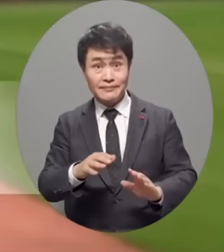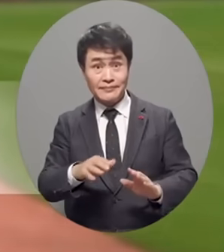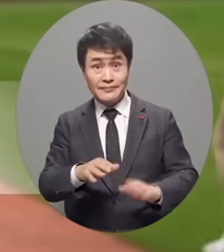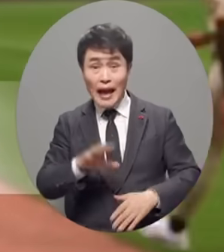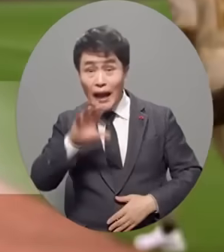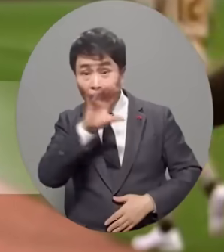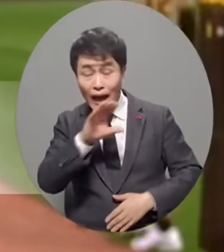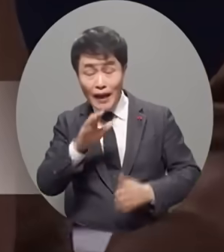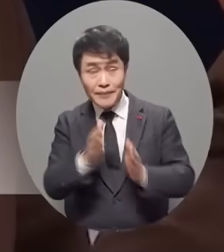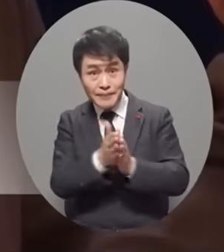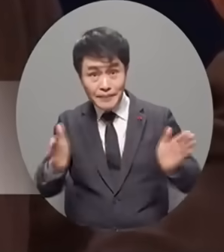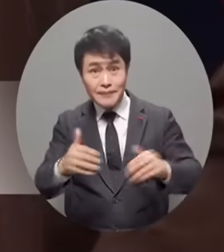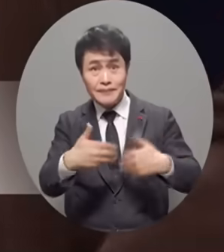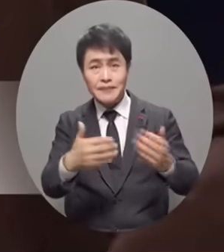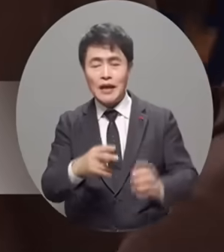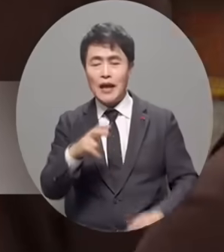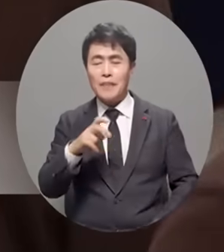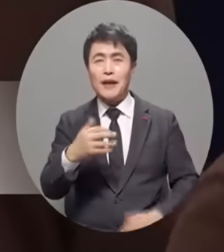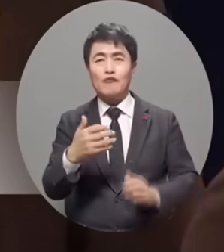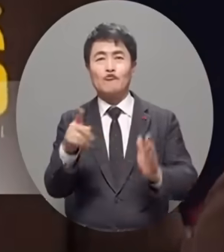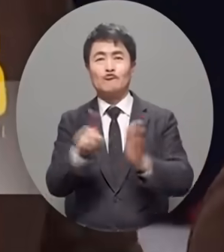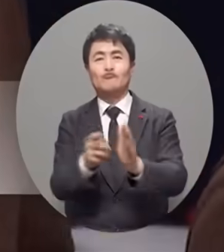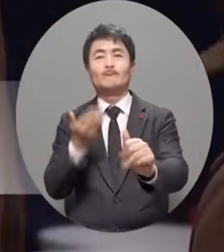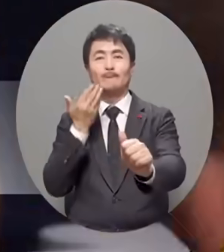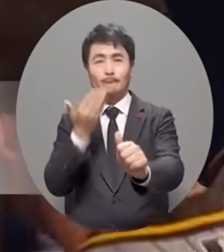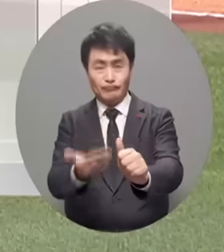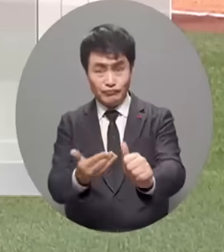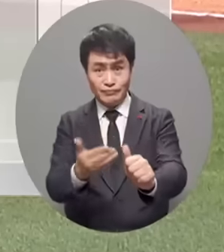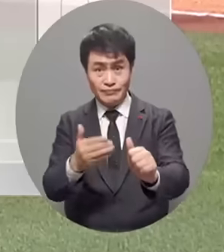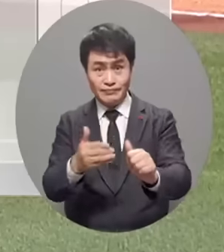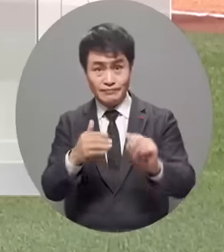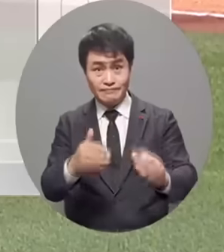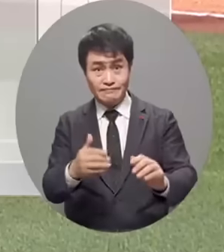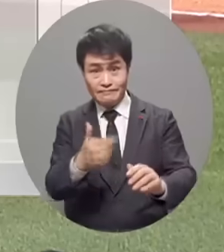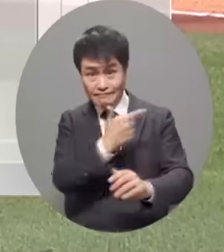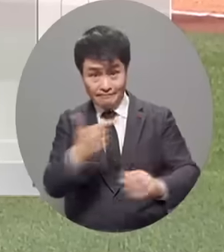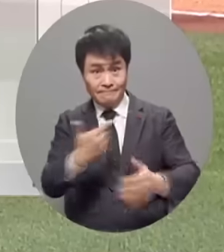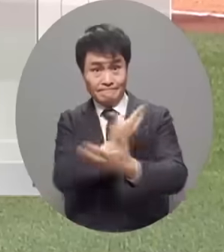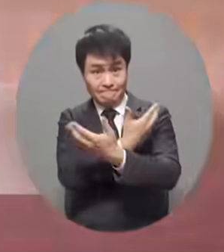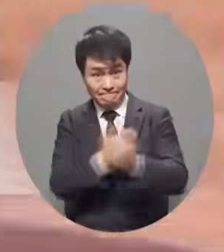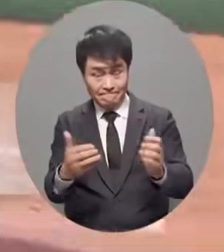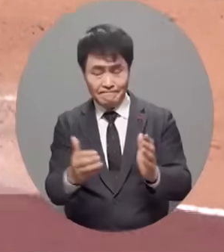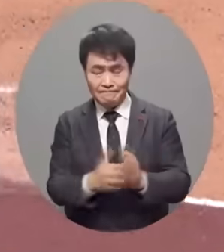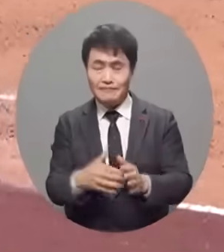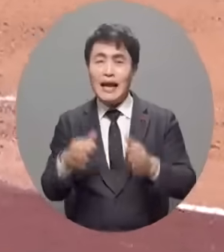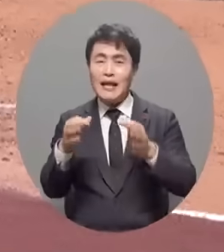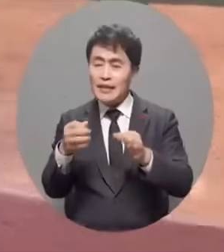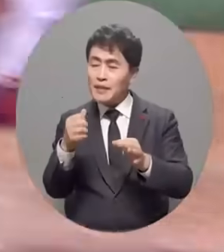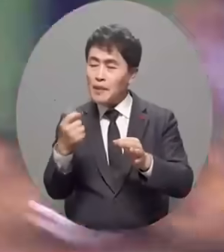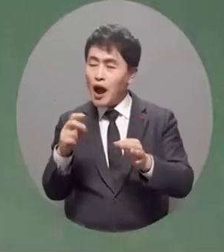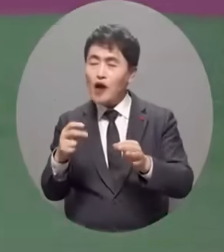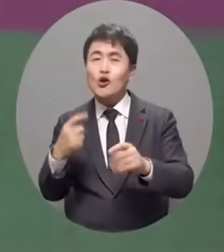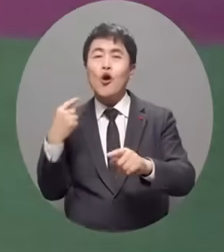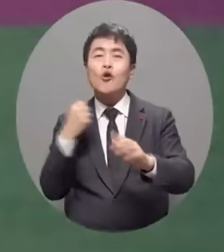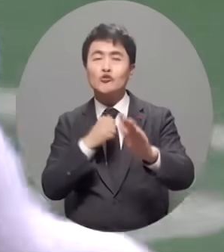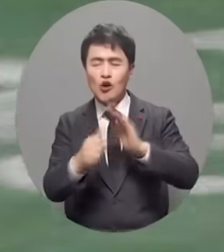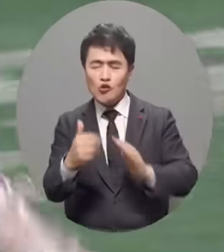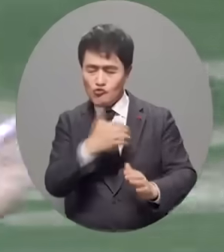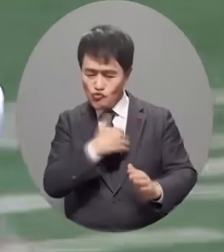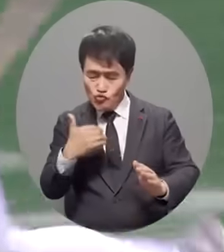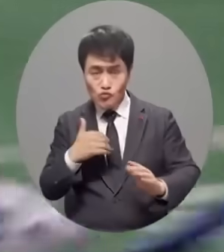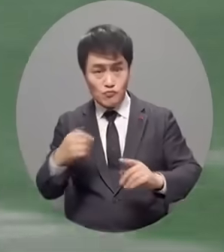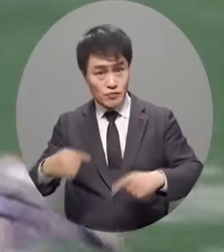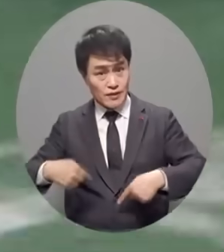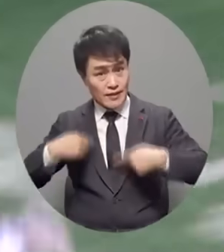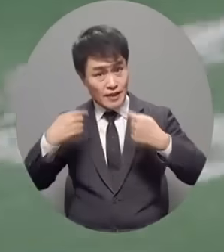전부터 멜빈 감독이 신뢰를 보내면서 대형 계약을 맺은 이정우도 김하성처럼 충분한 출전 기회를 받을